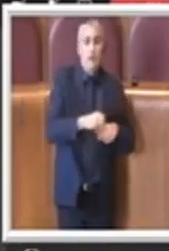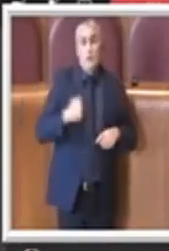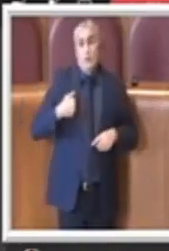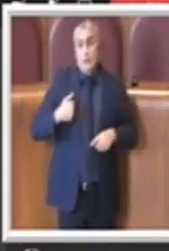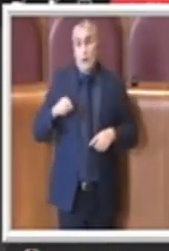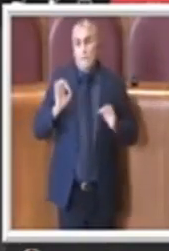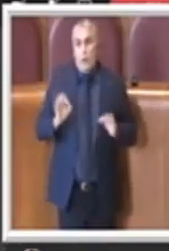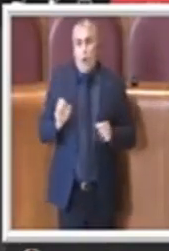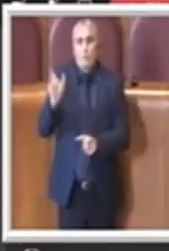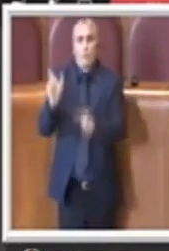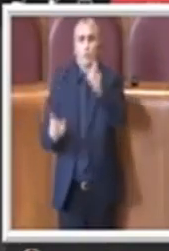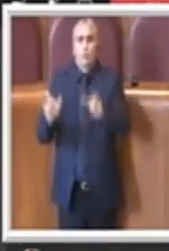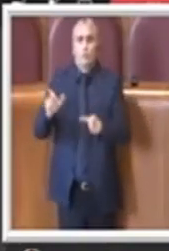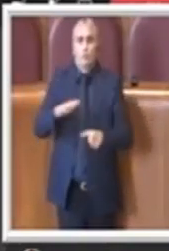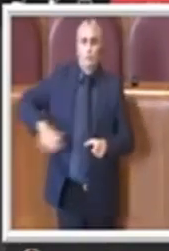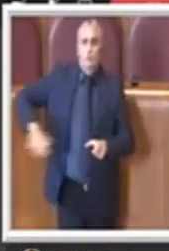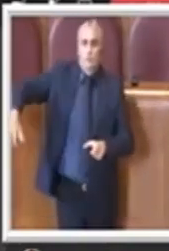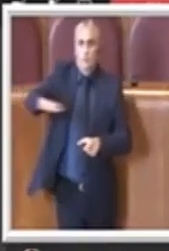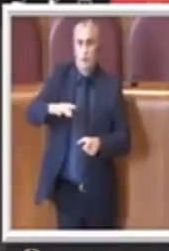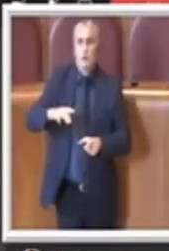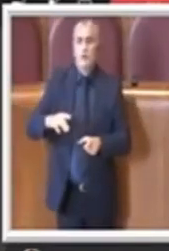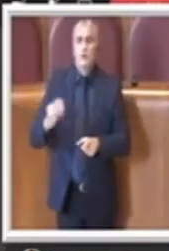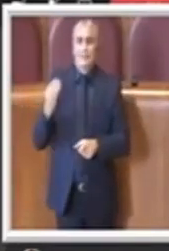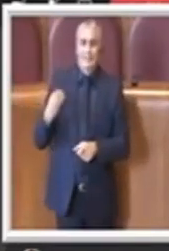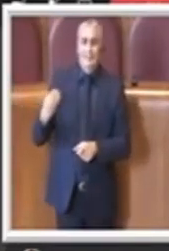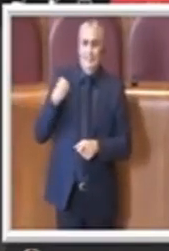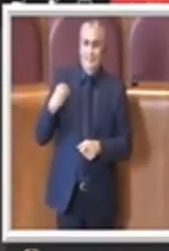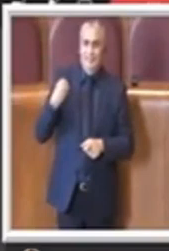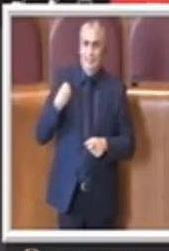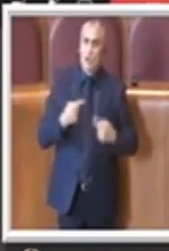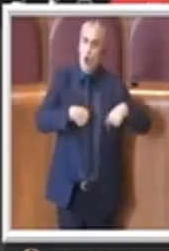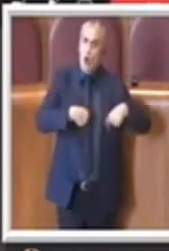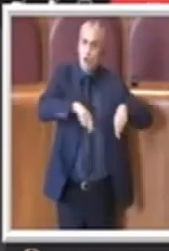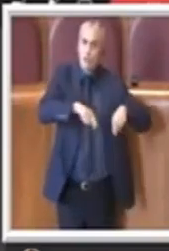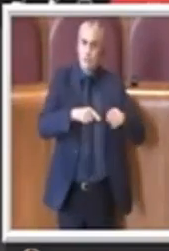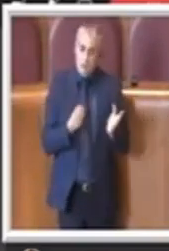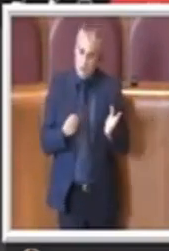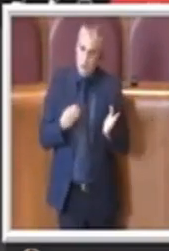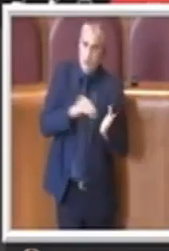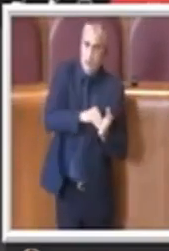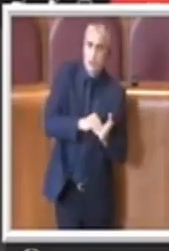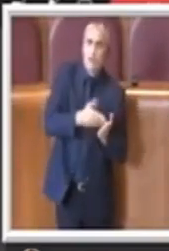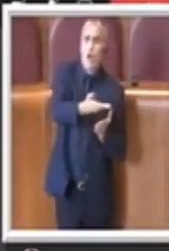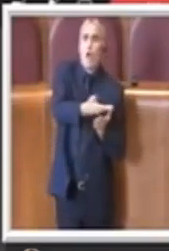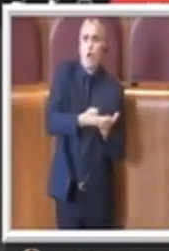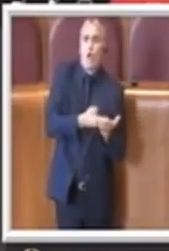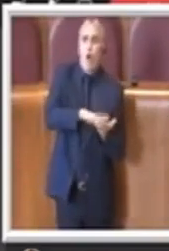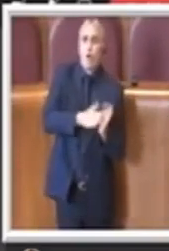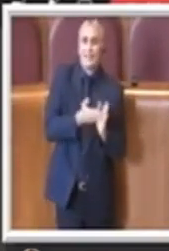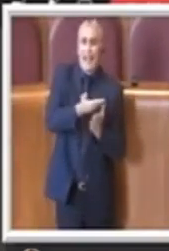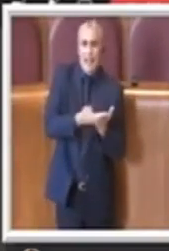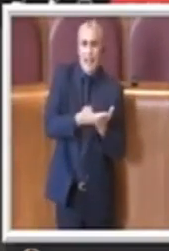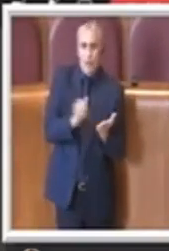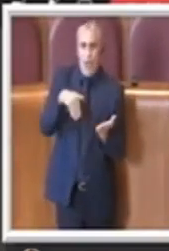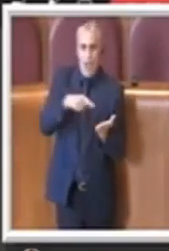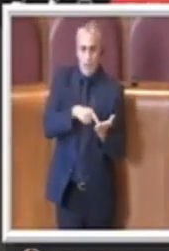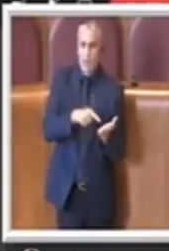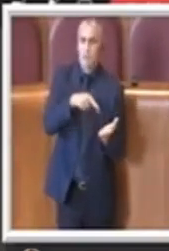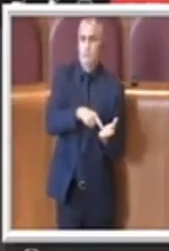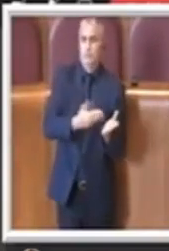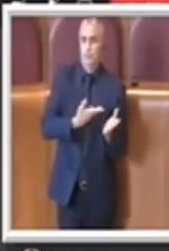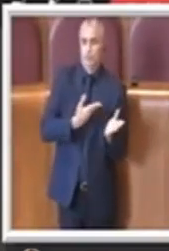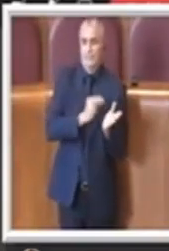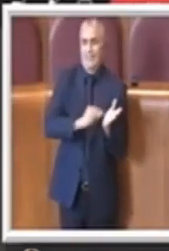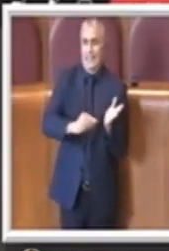i cittadini lo chiede tutto il consiglio è stato messo nel contratto di servizio per cui questa cosa deve essere attuata questa